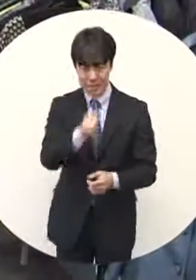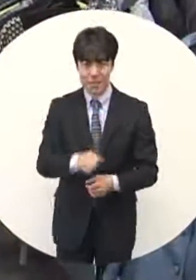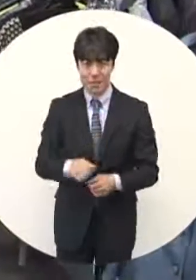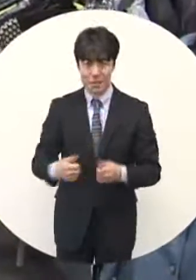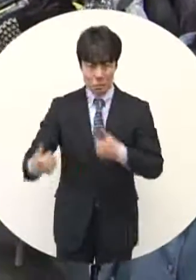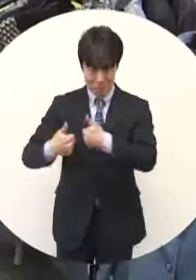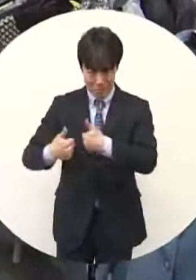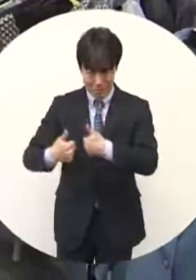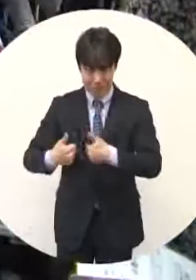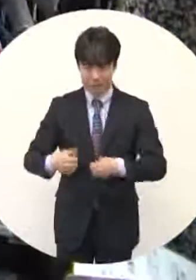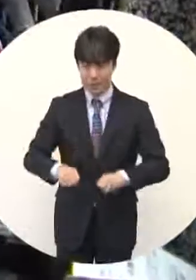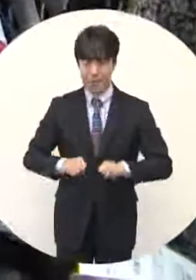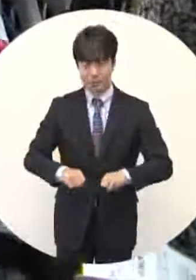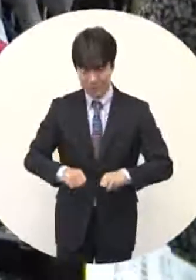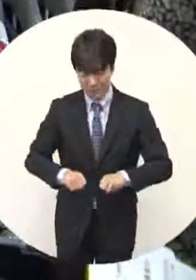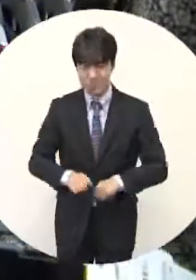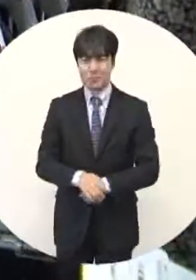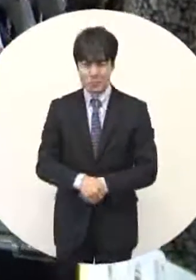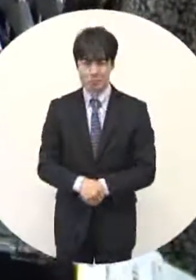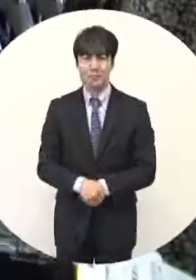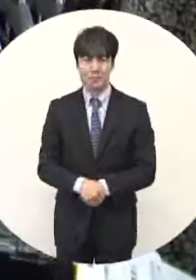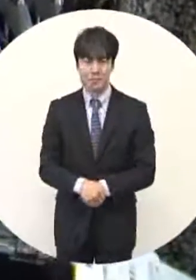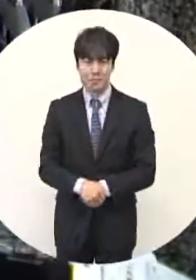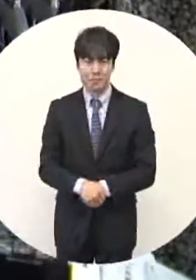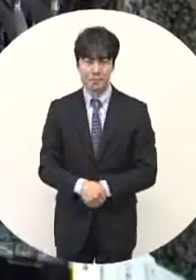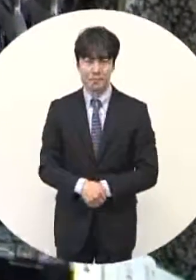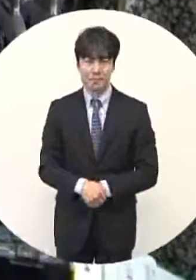頑張ります。